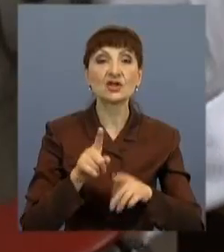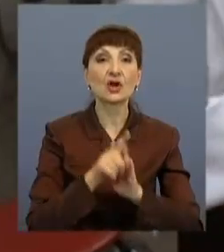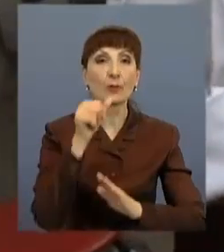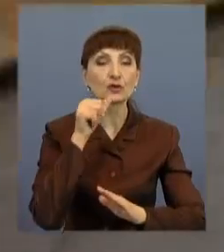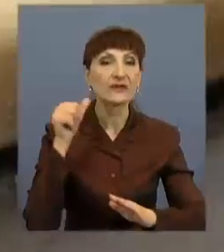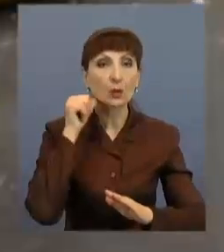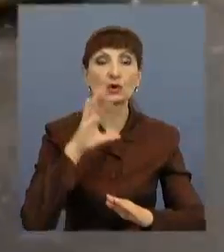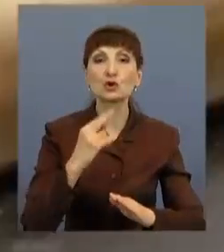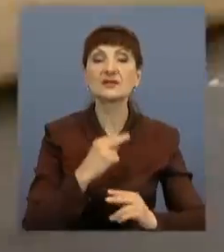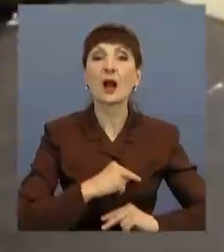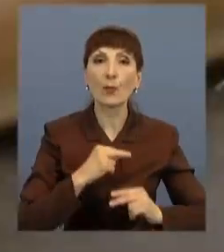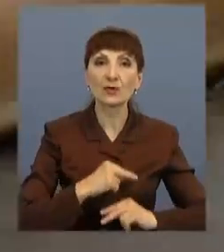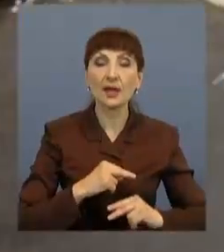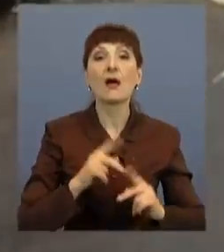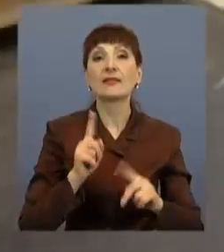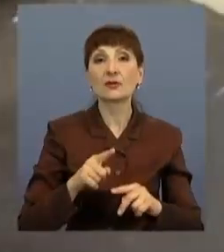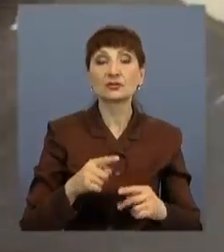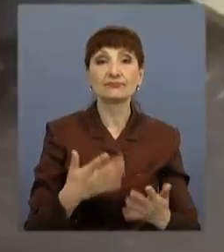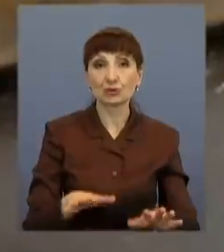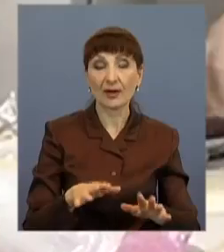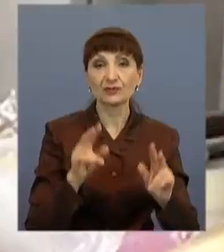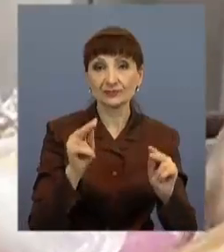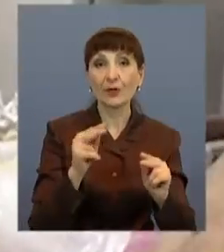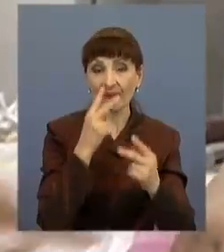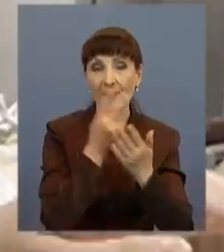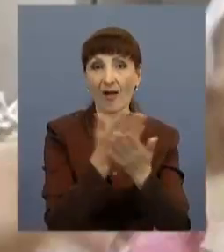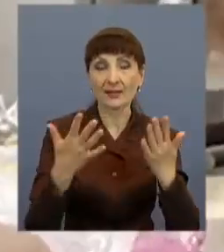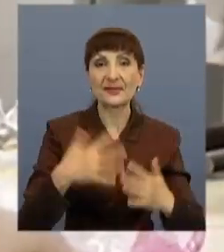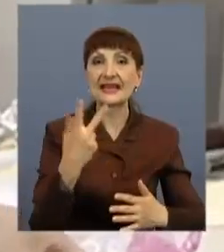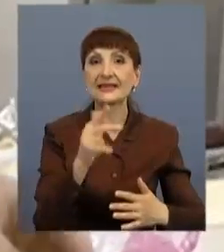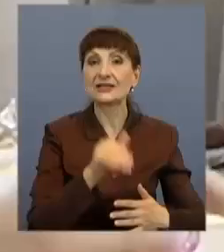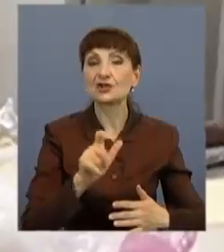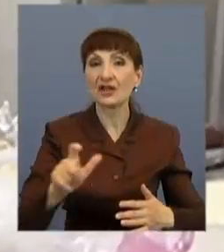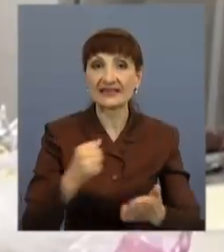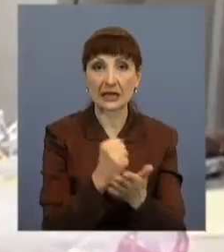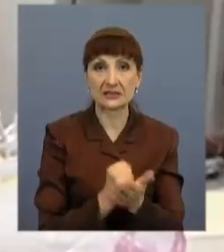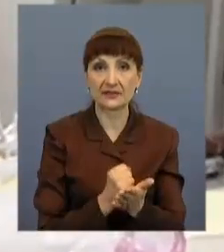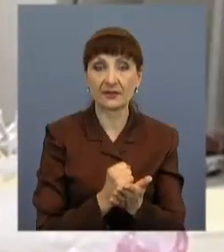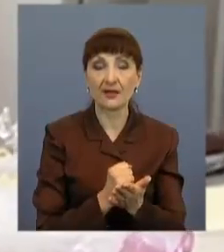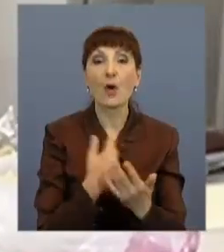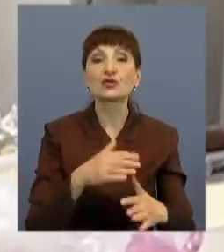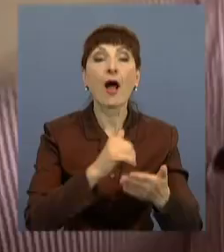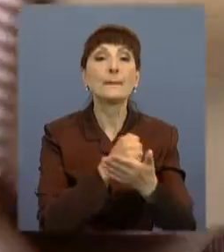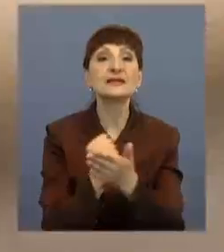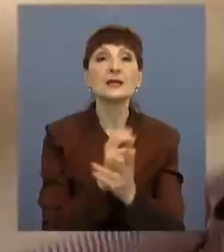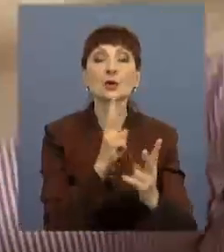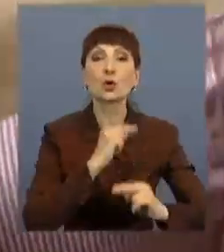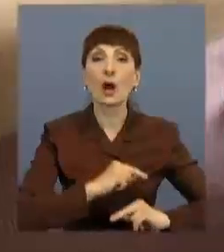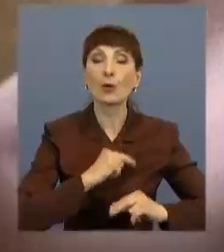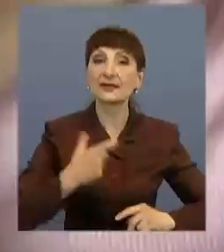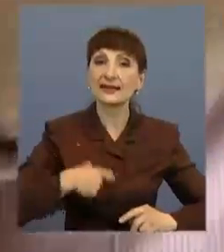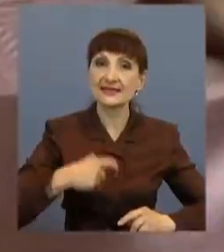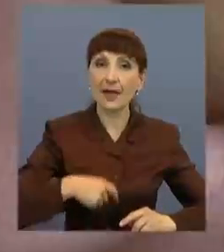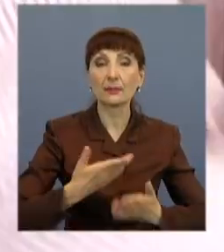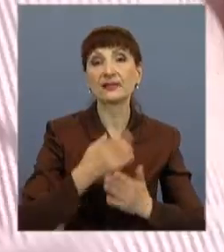года. Соцработники актуализировали или вывели из тени 53 тысячи горожан. Буквально поголовно определили, кто работает на себя, к